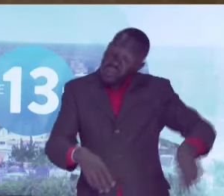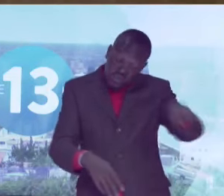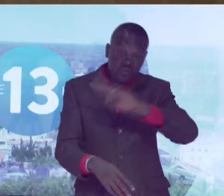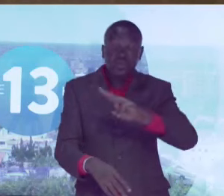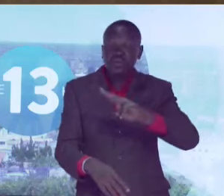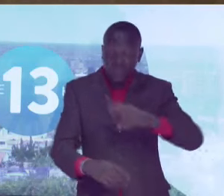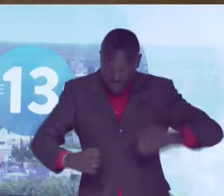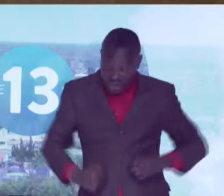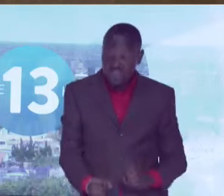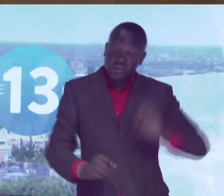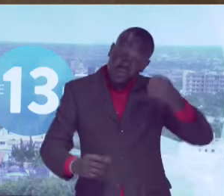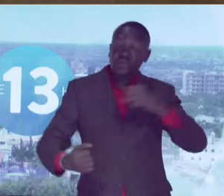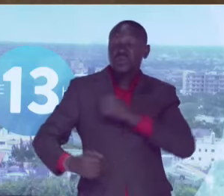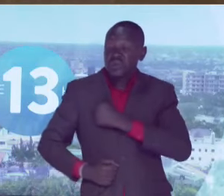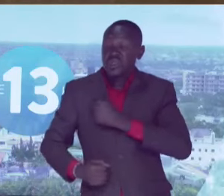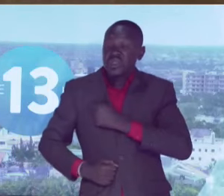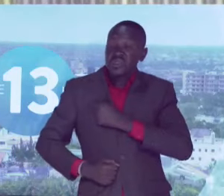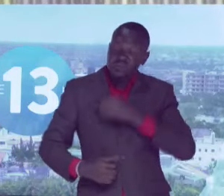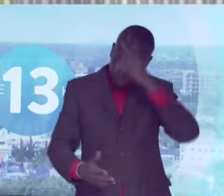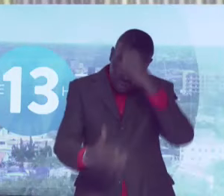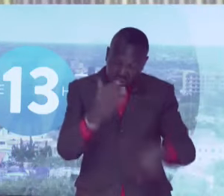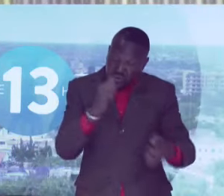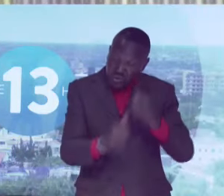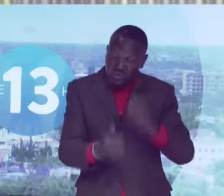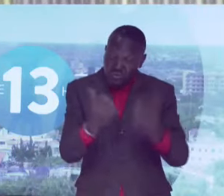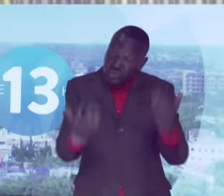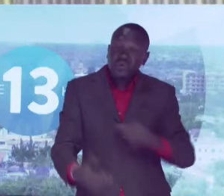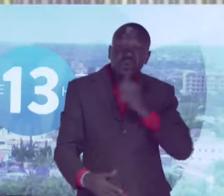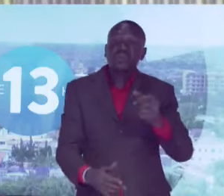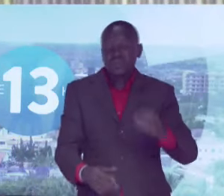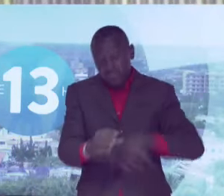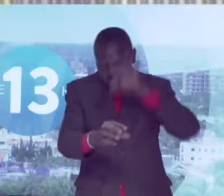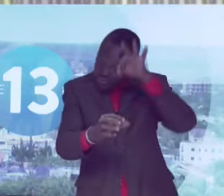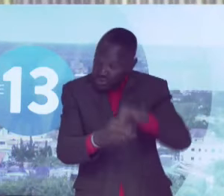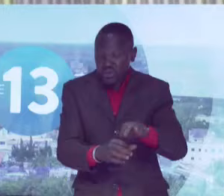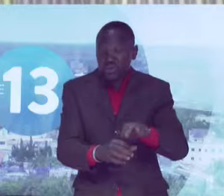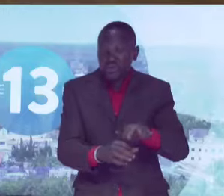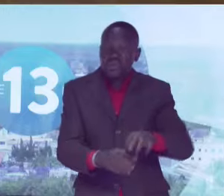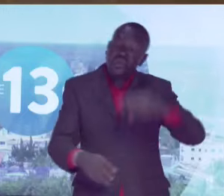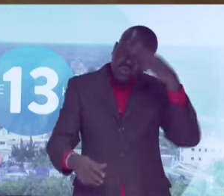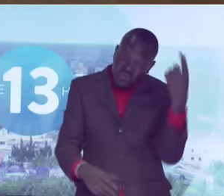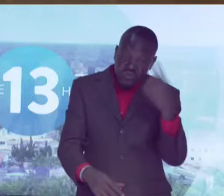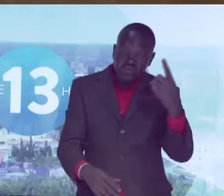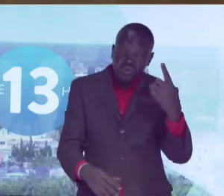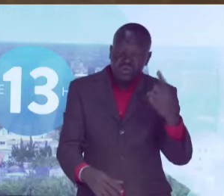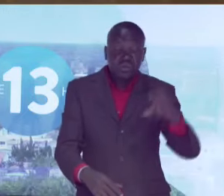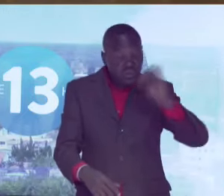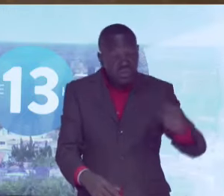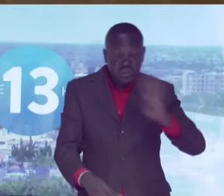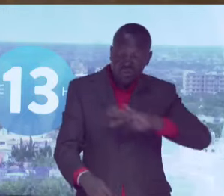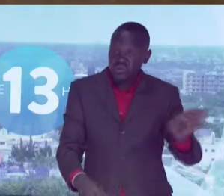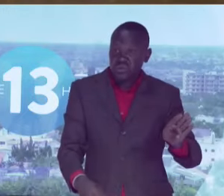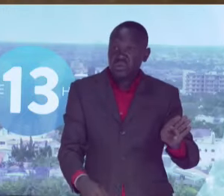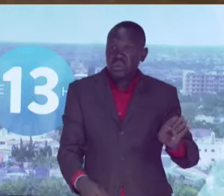la guerre. C'est quoi le problème? Qu'est-ce que vous voulez? Il n'y aura pas d'élection qui va se concentrer uniquement à Ouagadougou, à Bobo et quelques villes